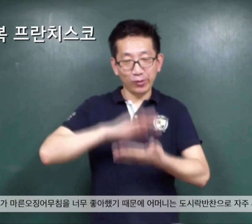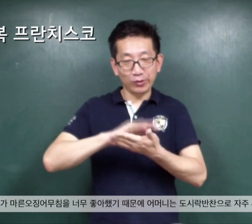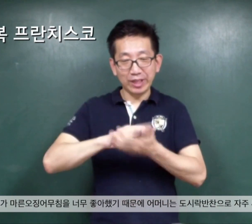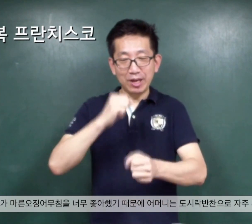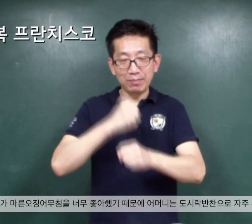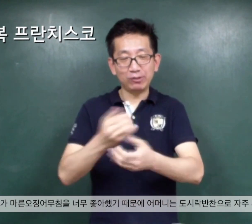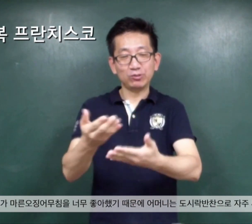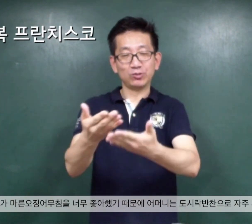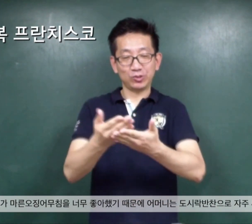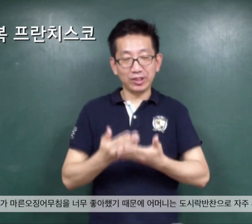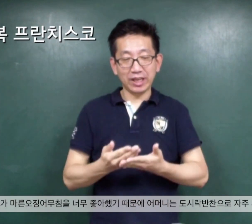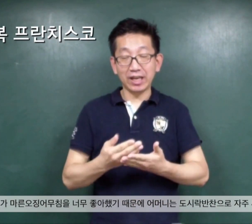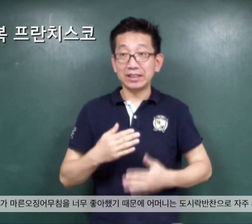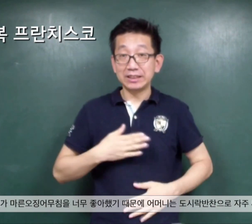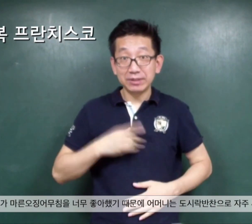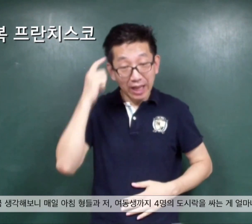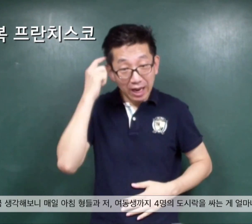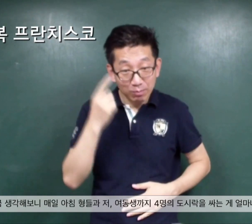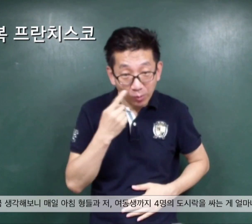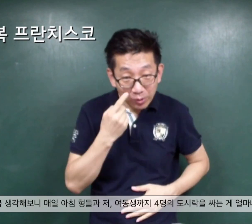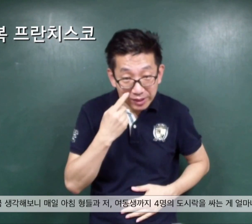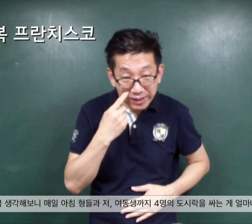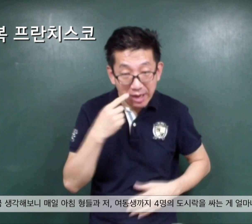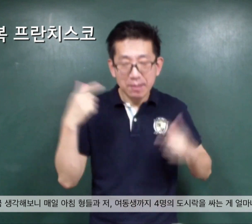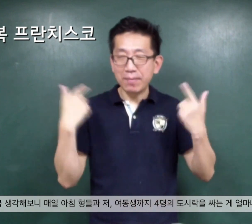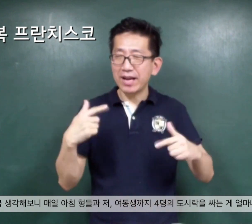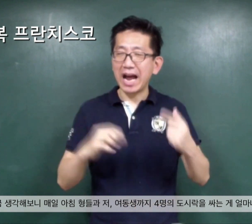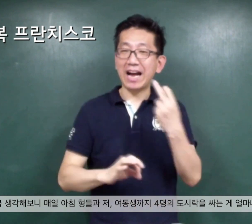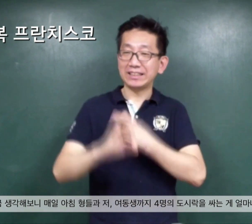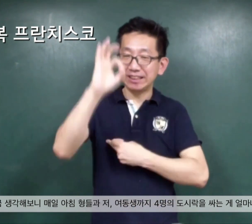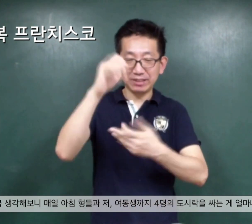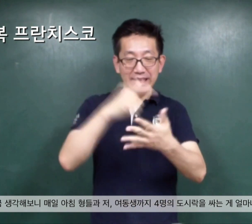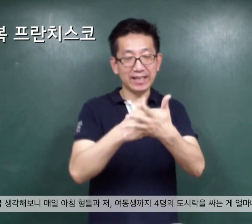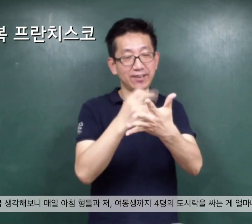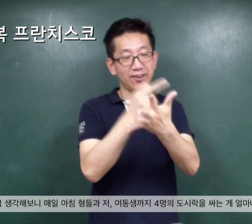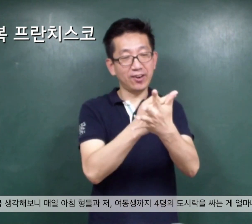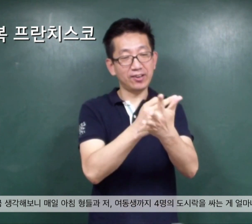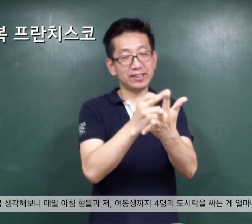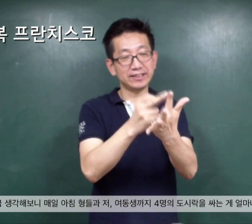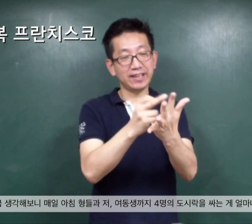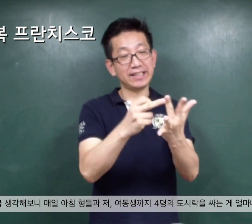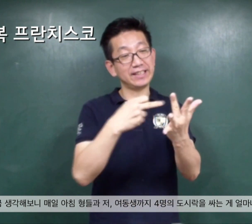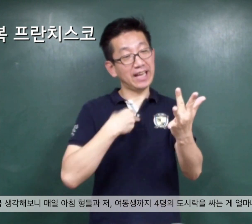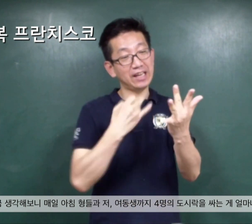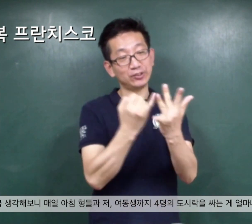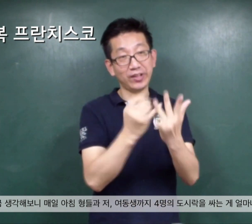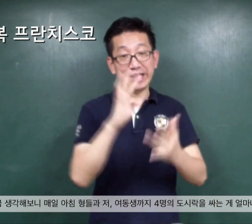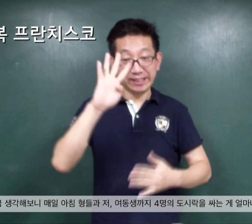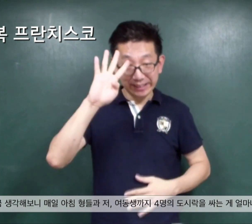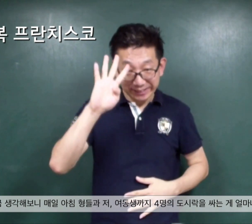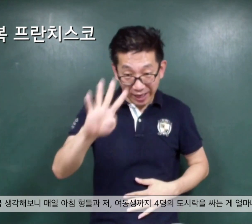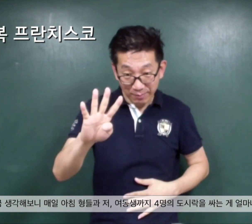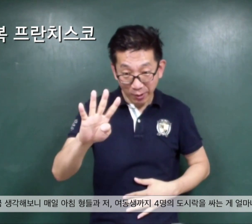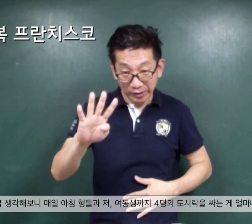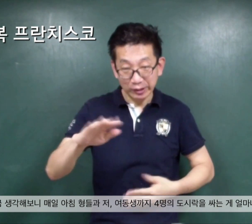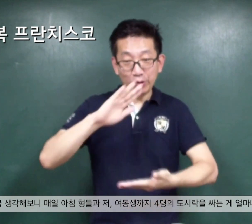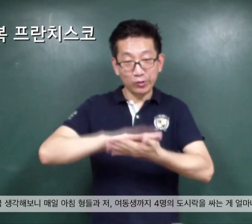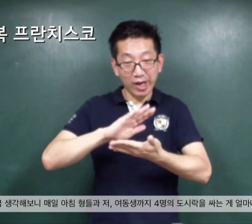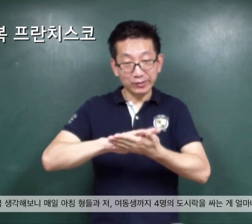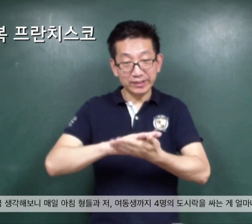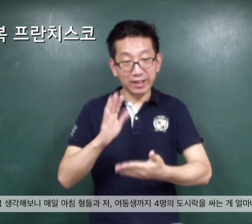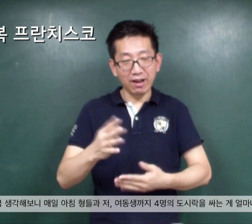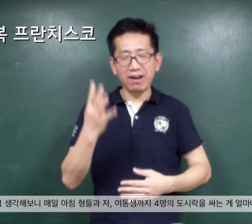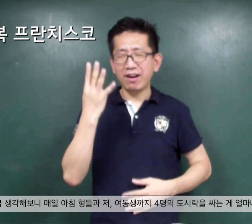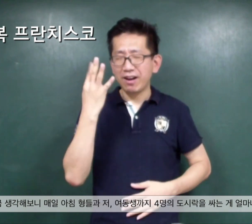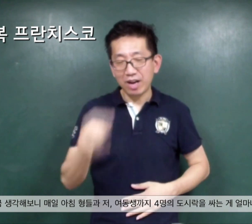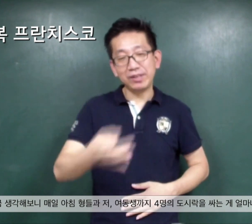마른 오징어 무침을 너무 좋아했기 때문에 어머니는 도시락 반찬으로 자주 접시다 주사 주셨습니다. 지금 생각해보니 매일 아침 4명의 도시락을